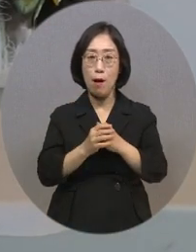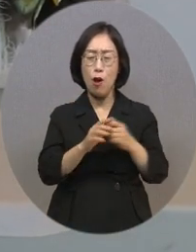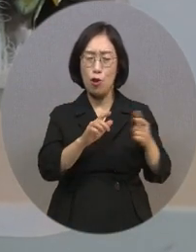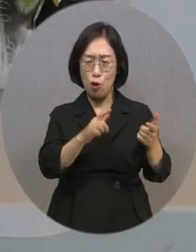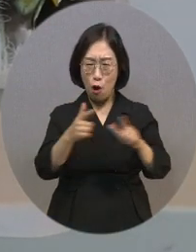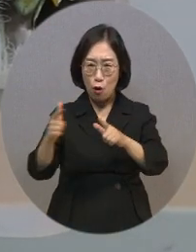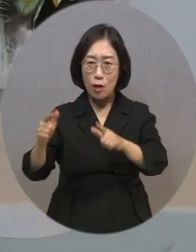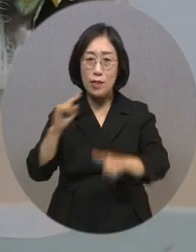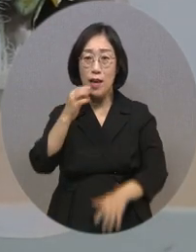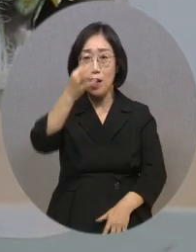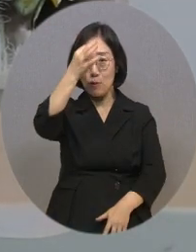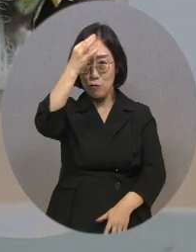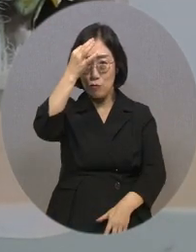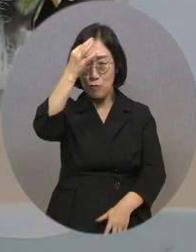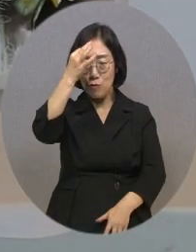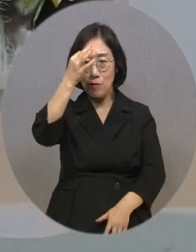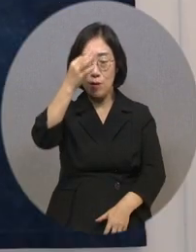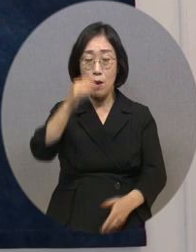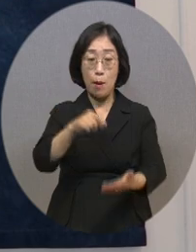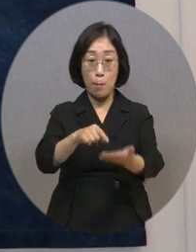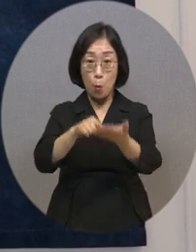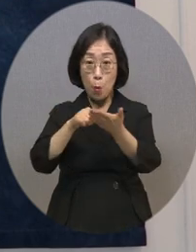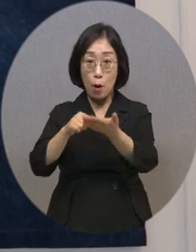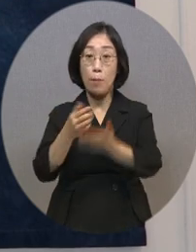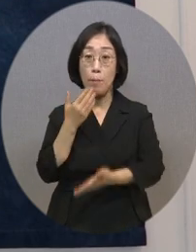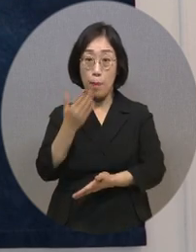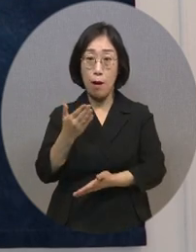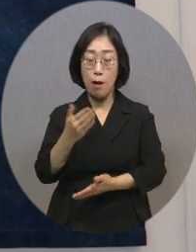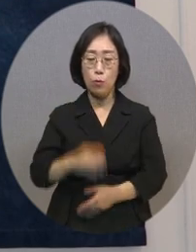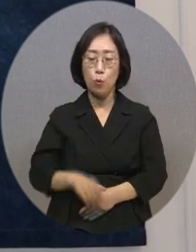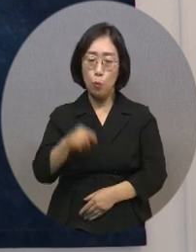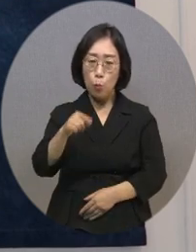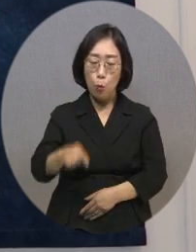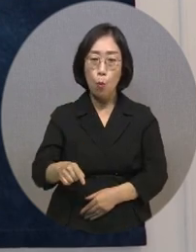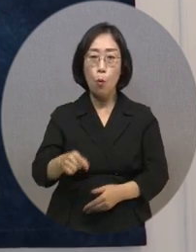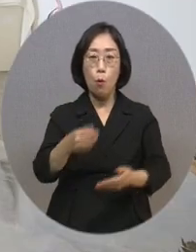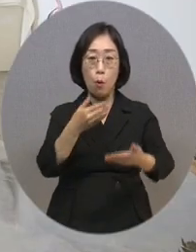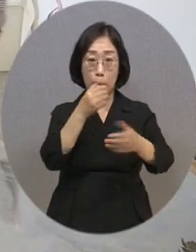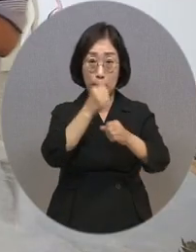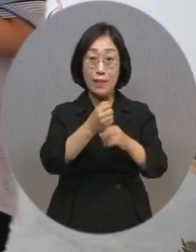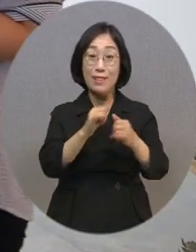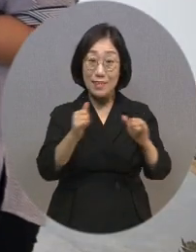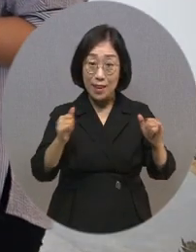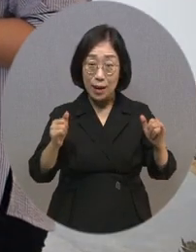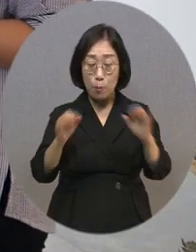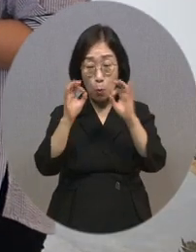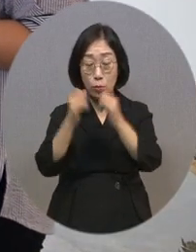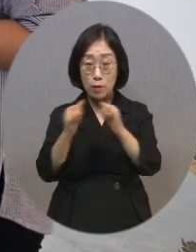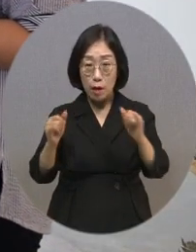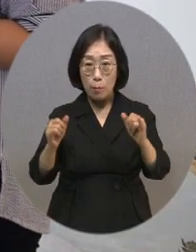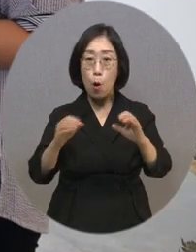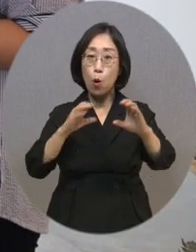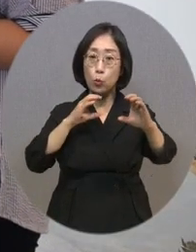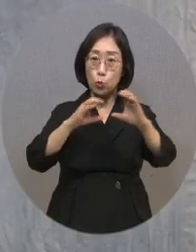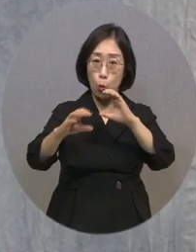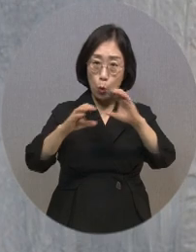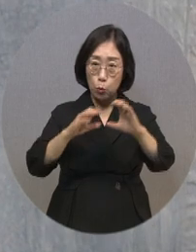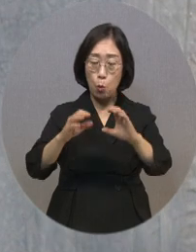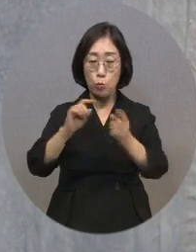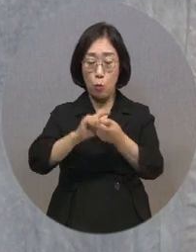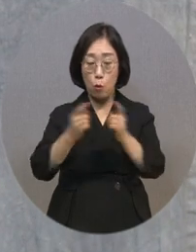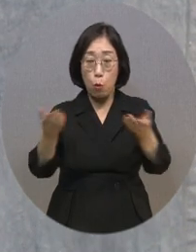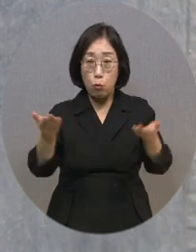다채로운 예술성 표현이 가능하고 작가와 감상자 사이의 소통과 상호작용을